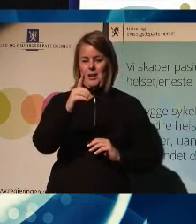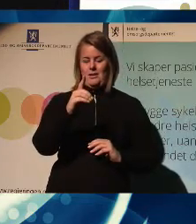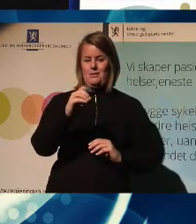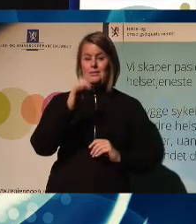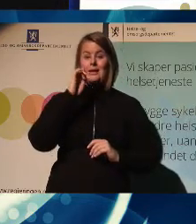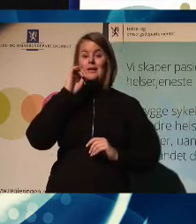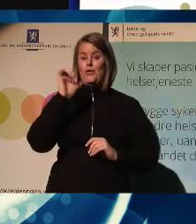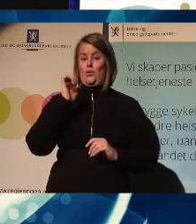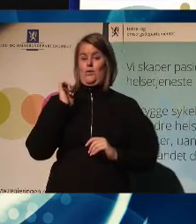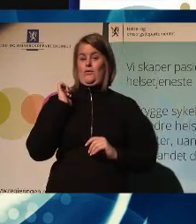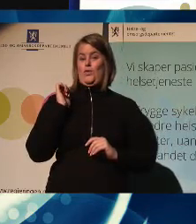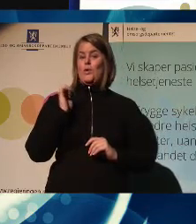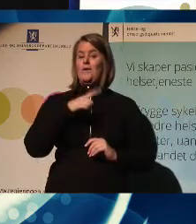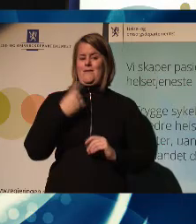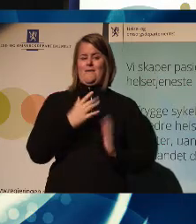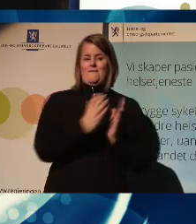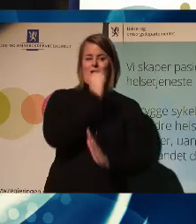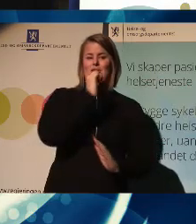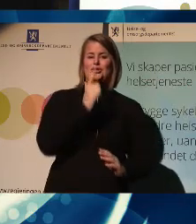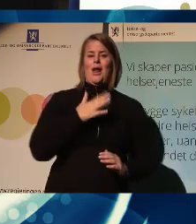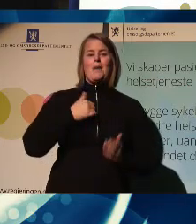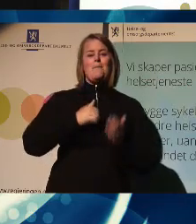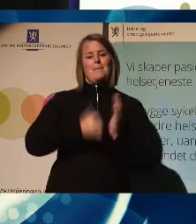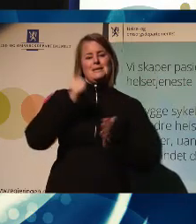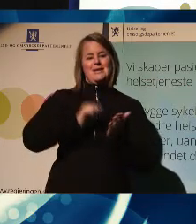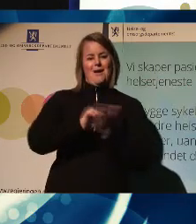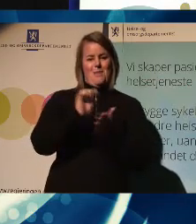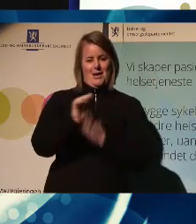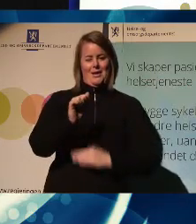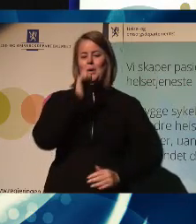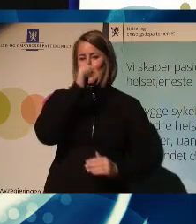kampanje, og det synes vi var kult.